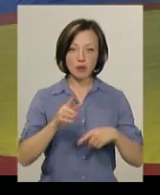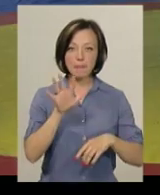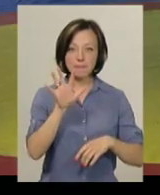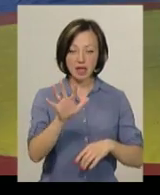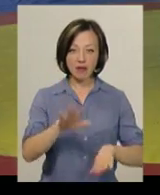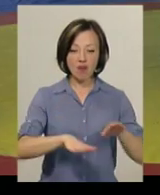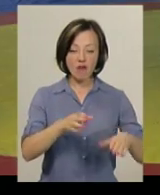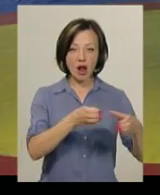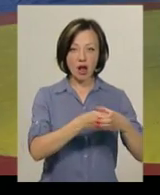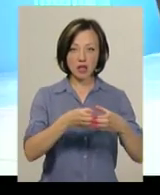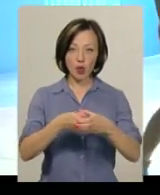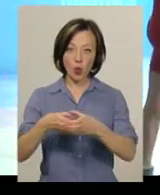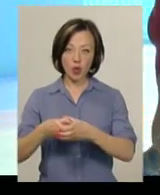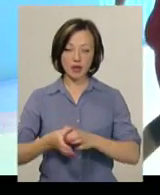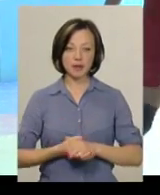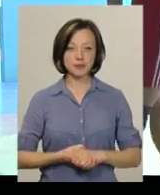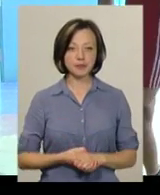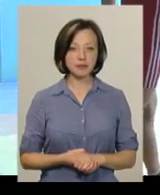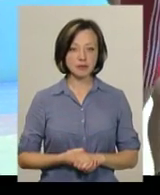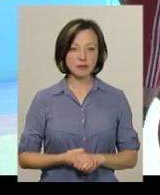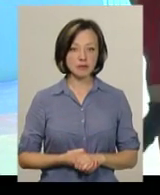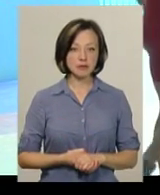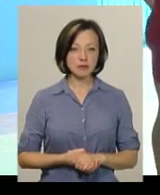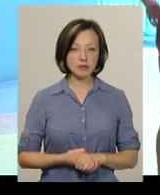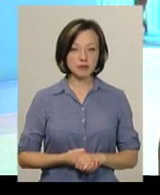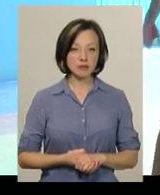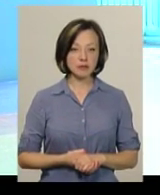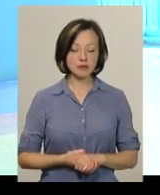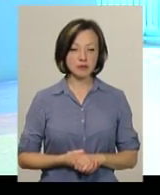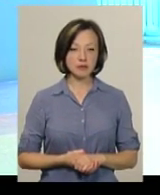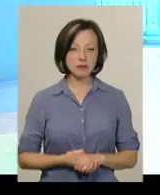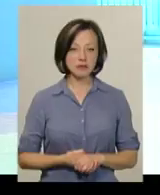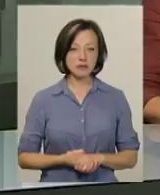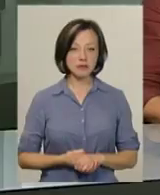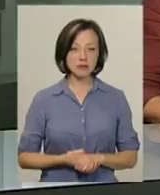5 вагових категоріях. Ірина Хижа, Олександр Горішевський, новини «Поділля-Центр».